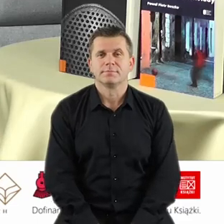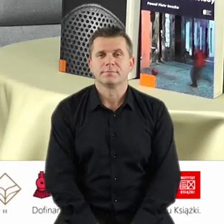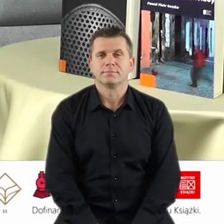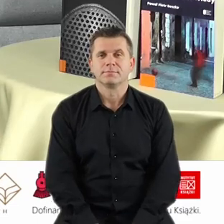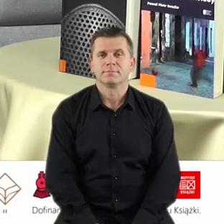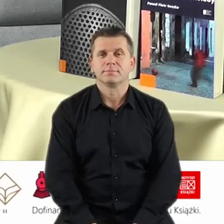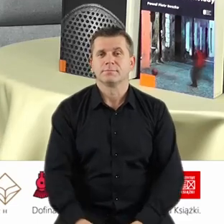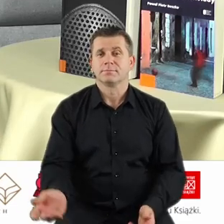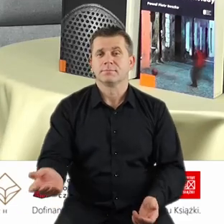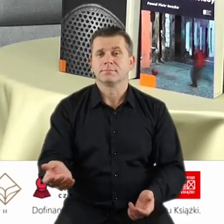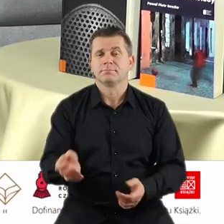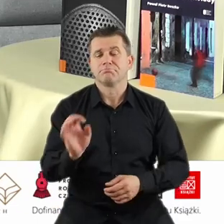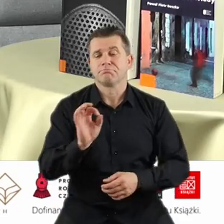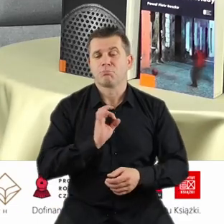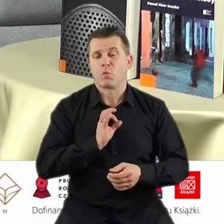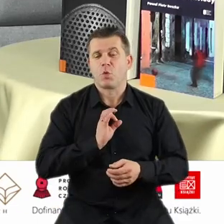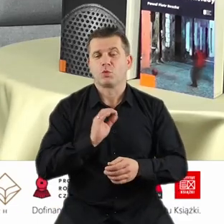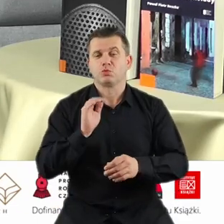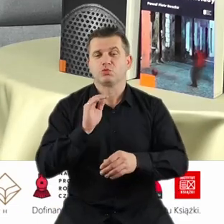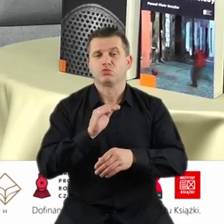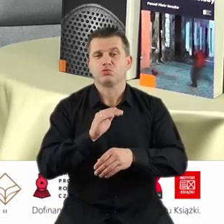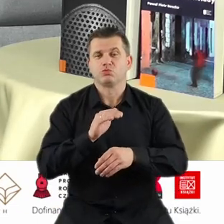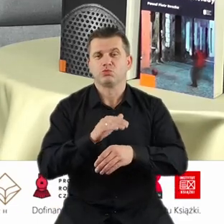moje szczęście